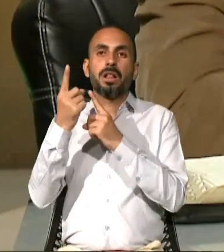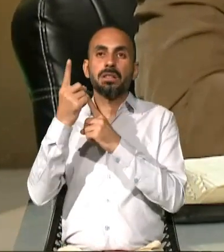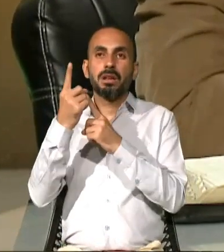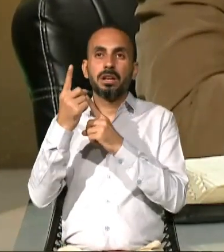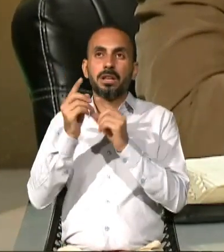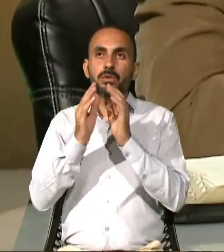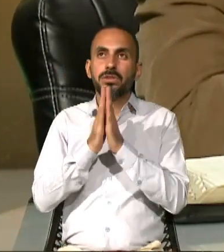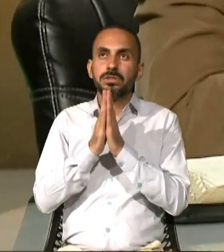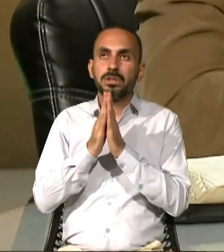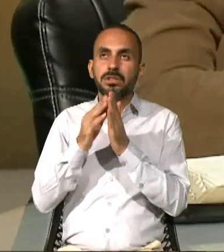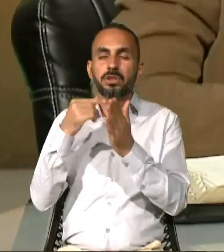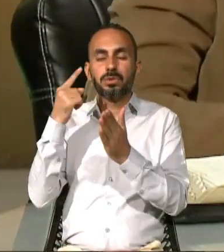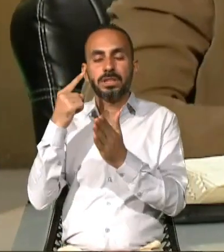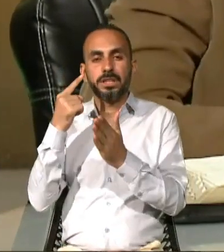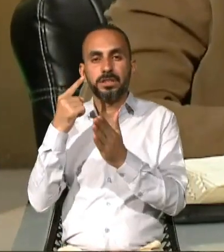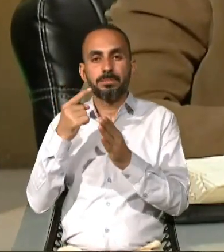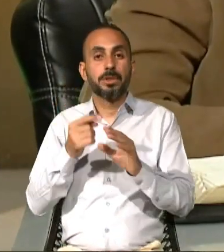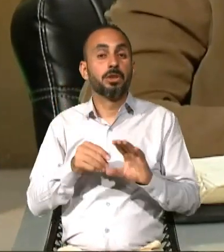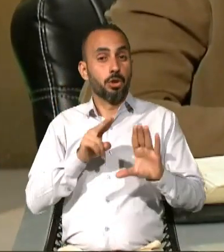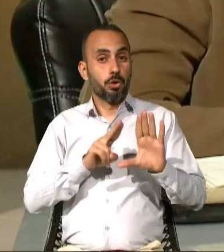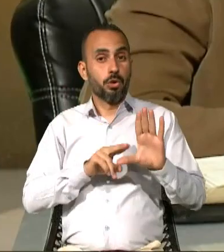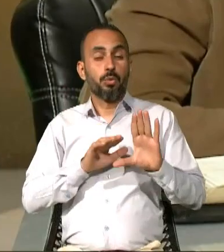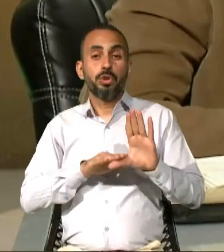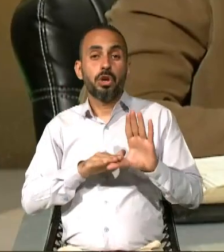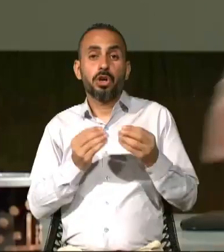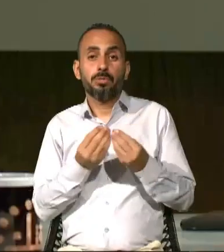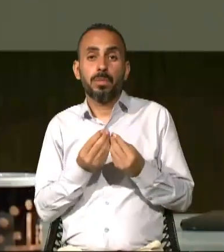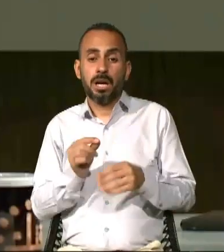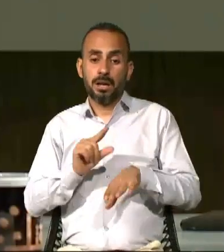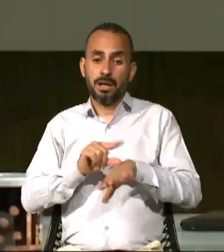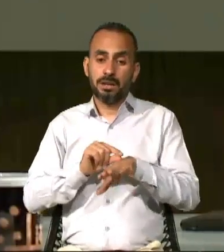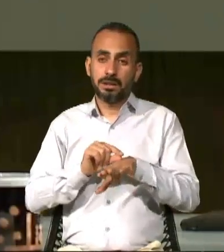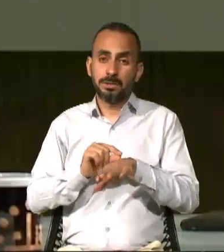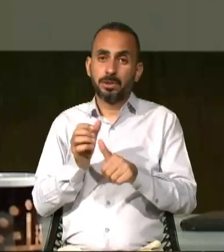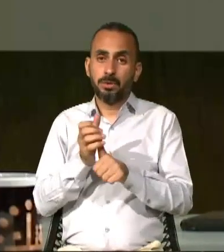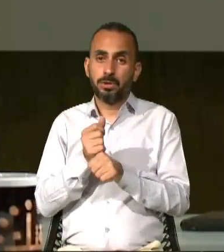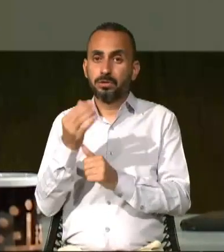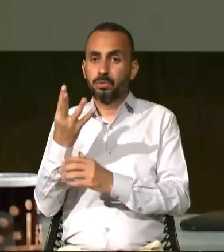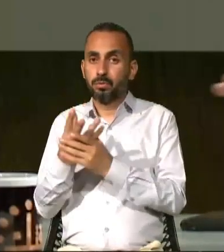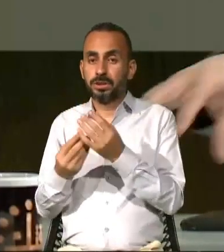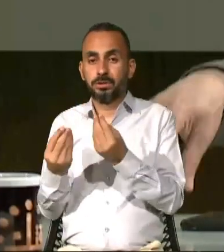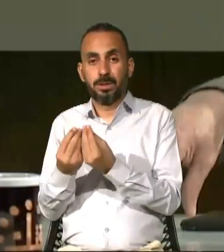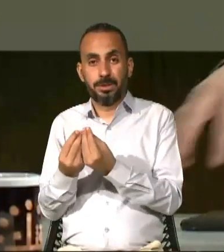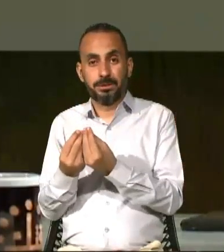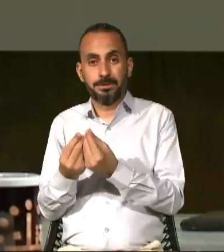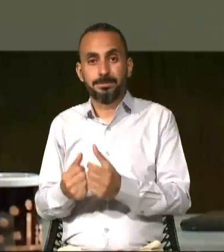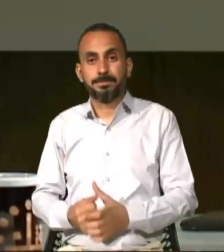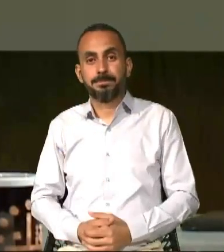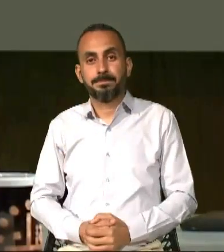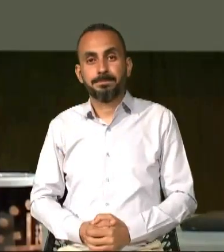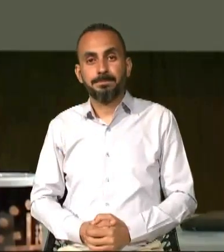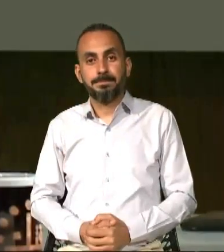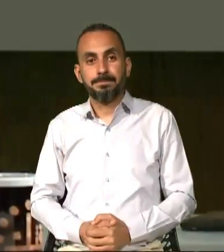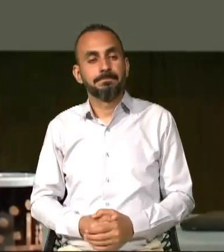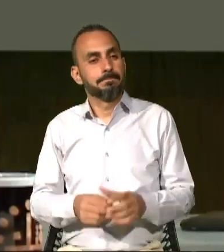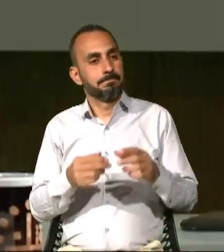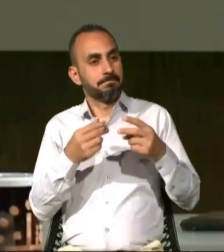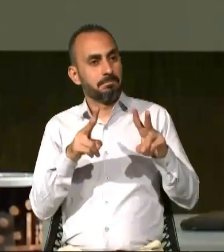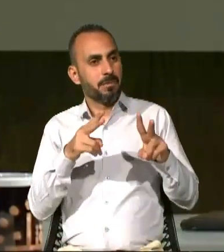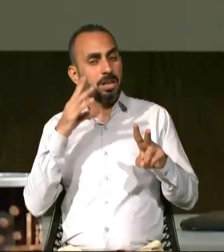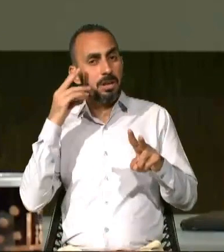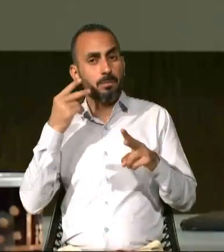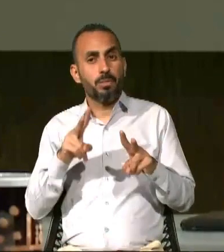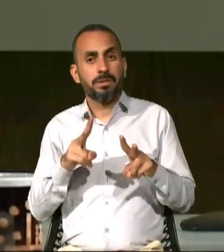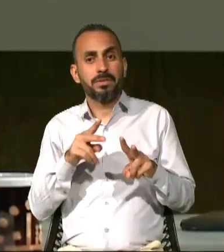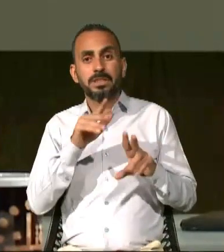ومع نفسنا. طيب نستمتع بيه مع ربنا ومع اسرنا ومع نفسنا على عين والراس. لكن انا جاي في حته اللي انت قلتها لي مش